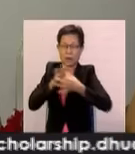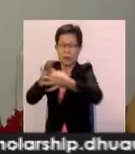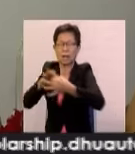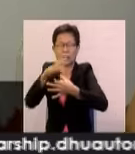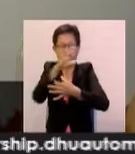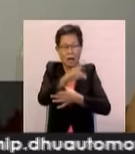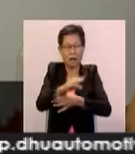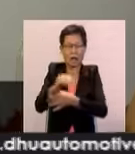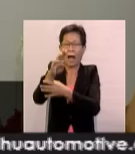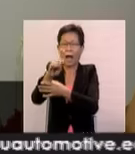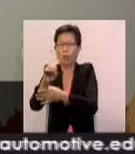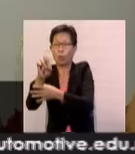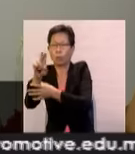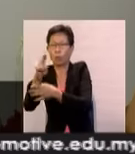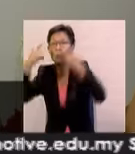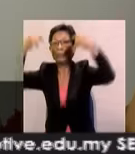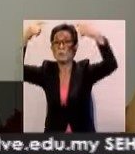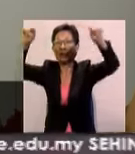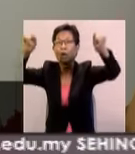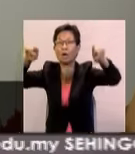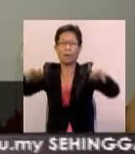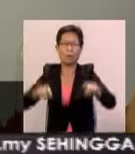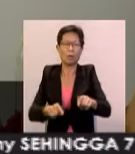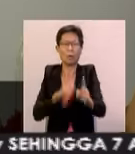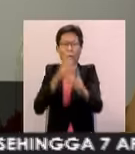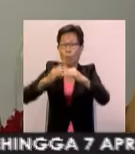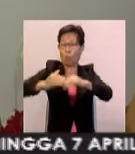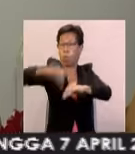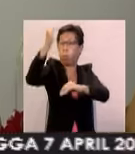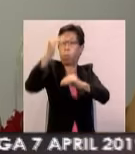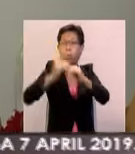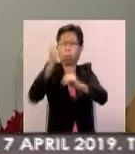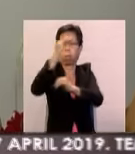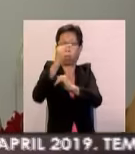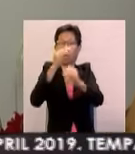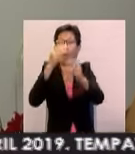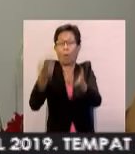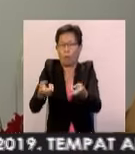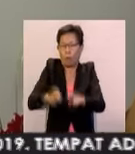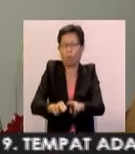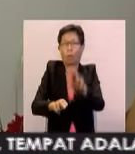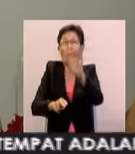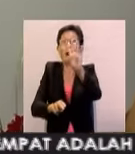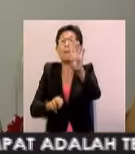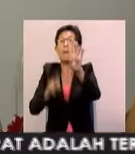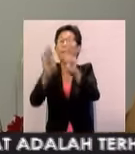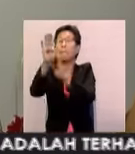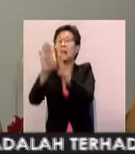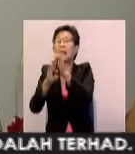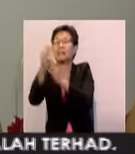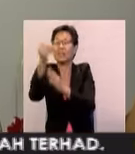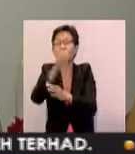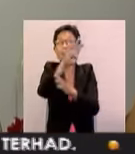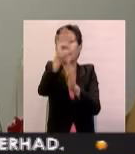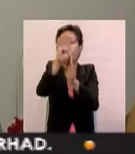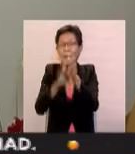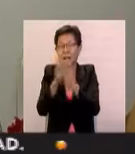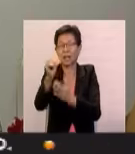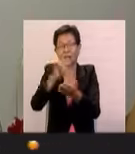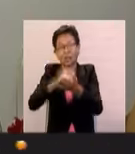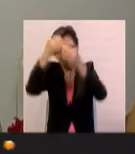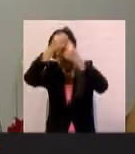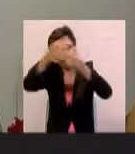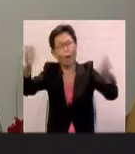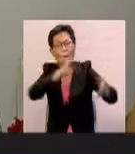dan MOU berjaya melimpasi sasaran nilai kontrak RM4 bilion. Perkara itulah yang